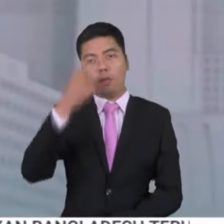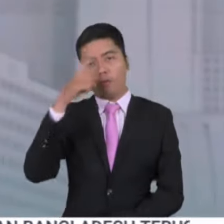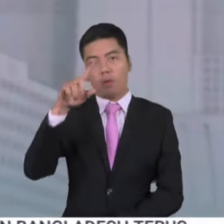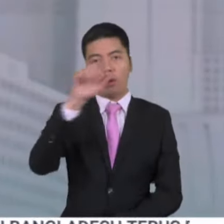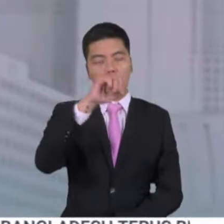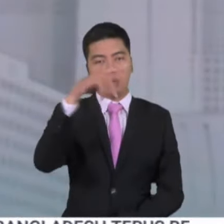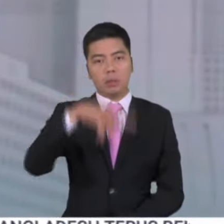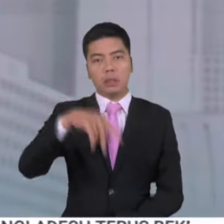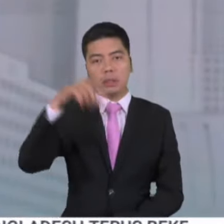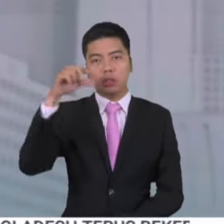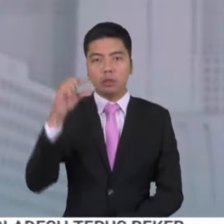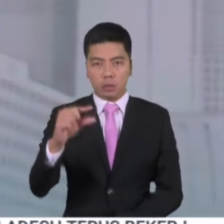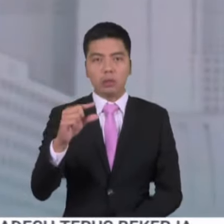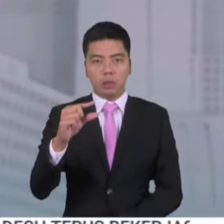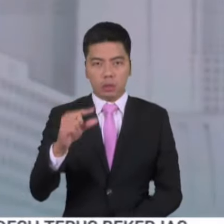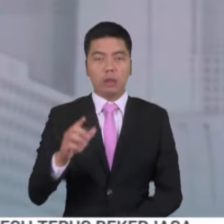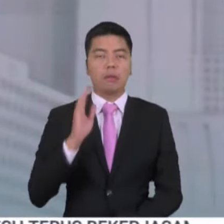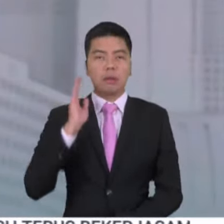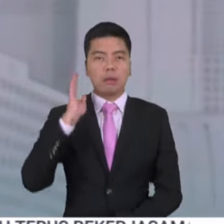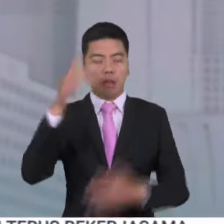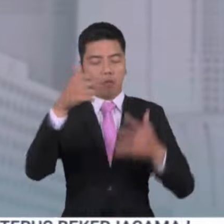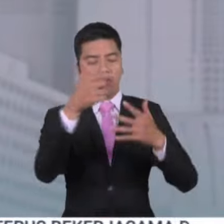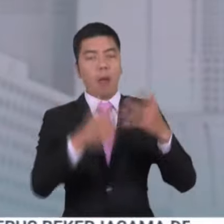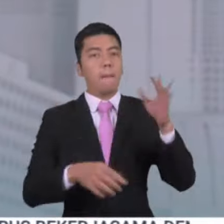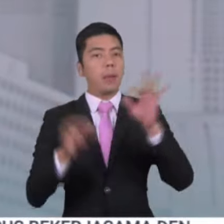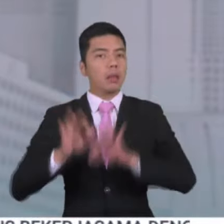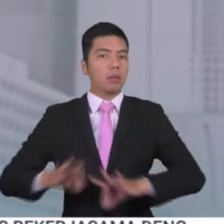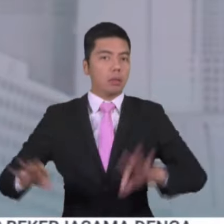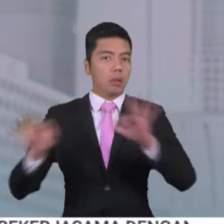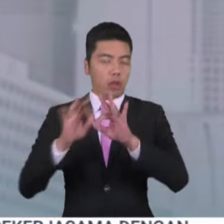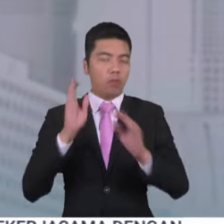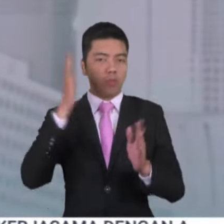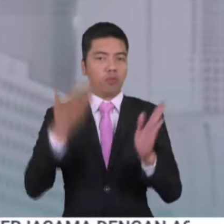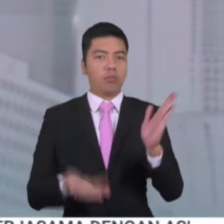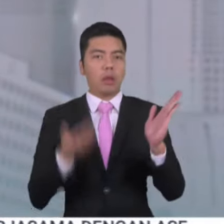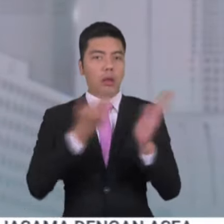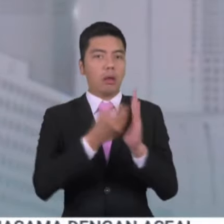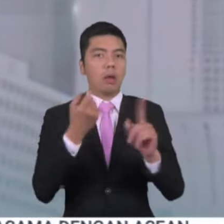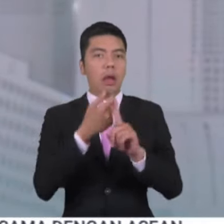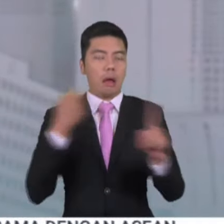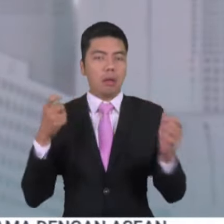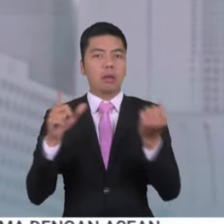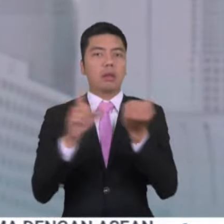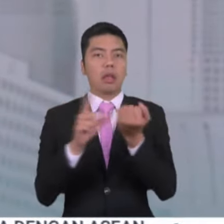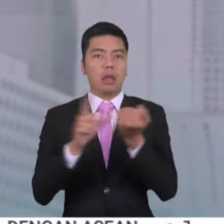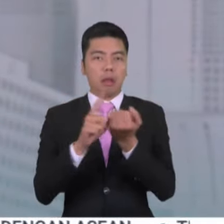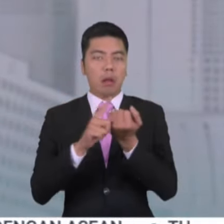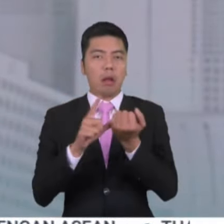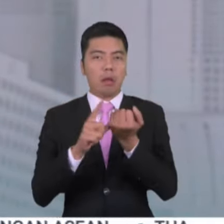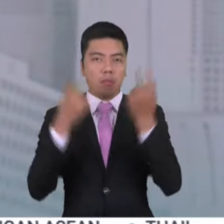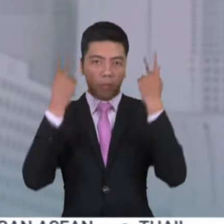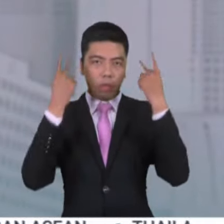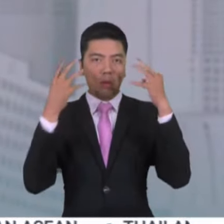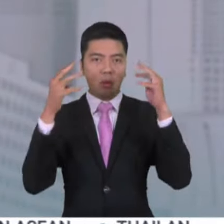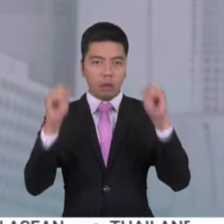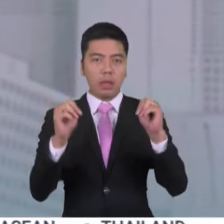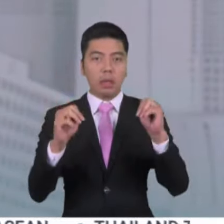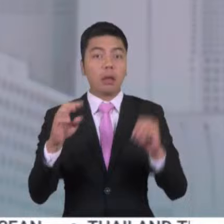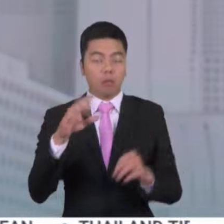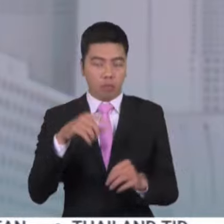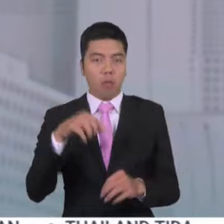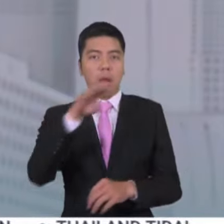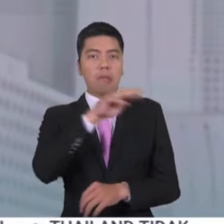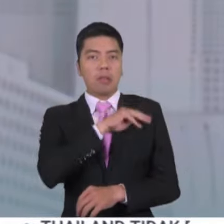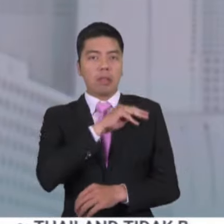Inisiatif Grid Tenaga ASEAN APG antara agenda utama bakal diketengahkan Timbalan Perdana Menteri Datuk Seri Fadila Yusof yang juga